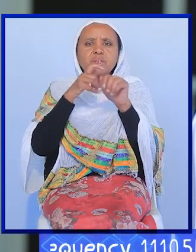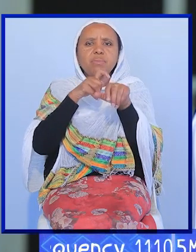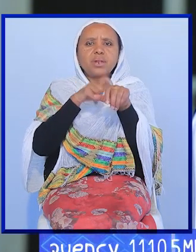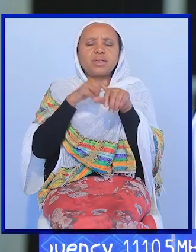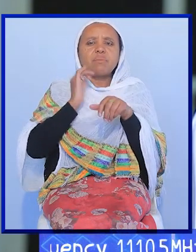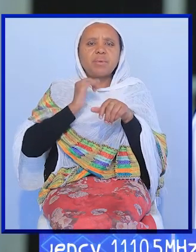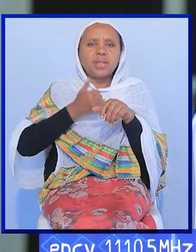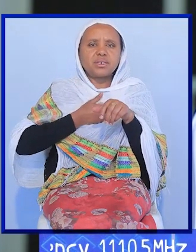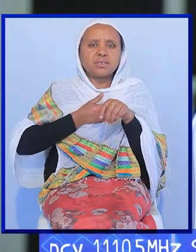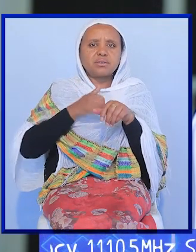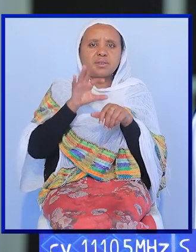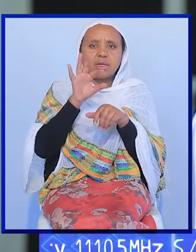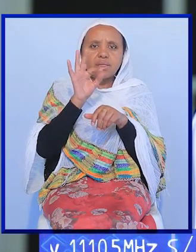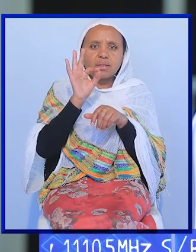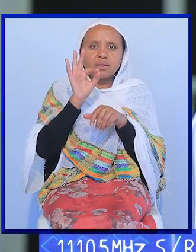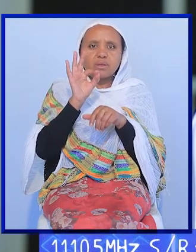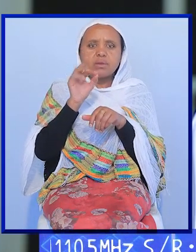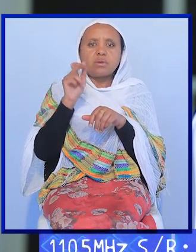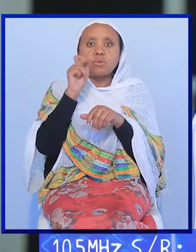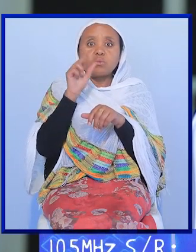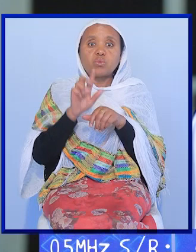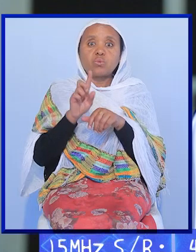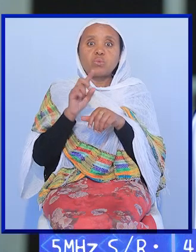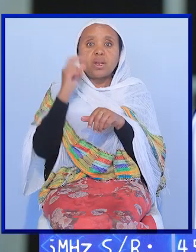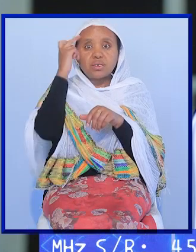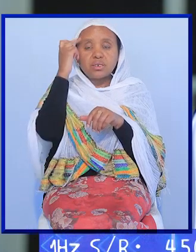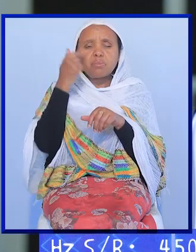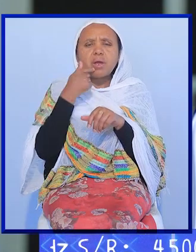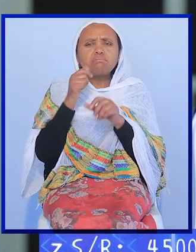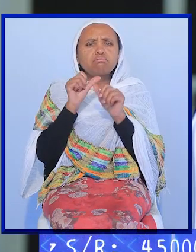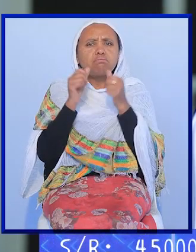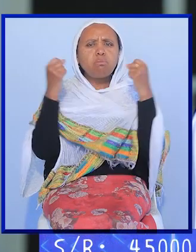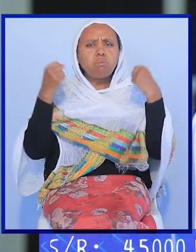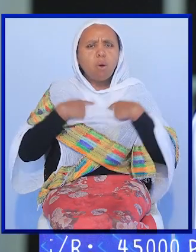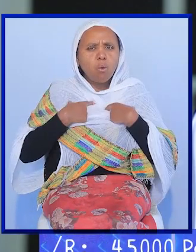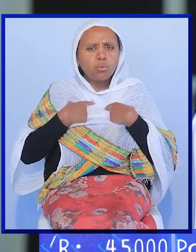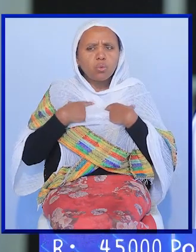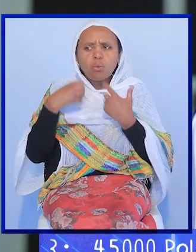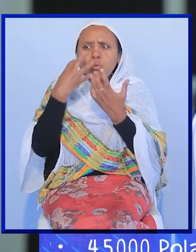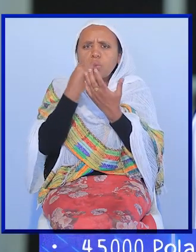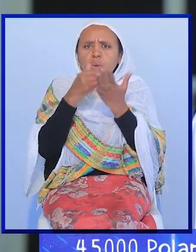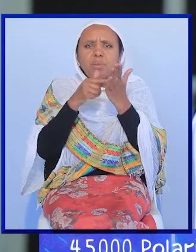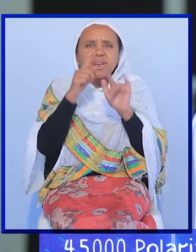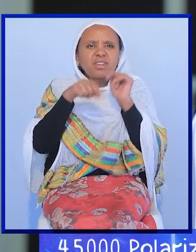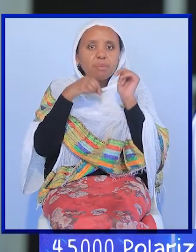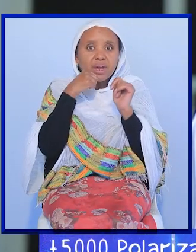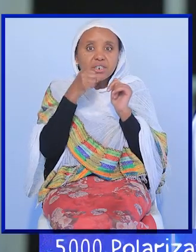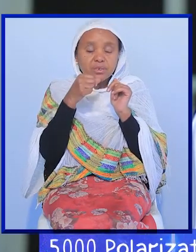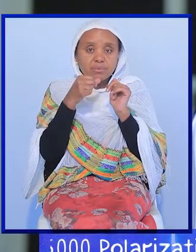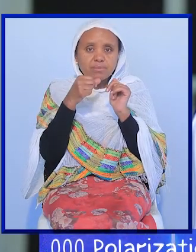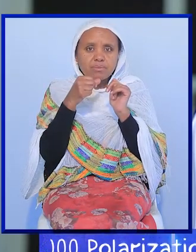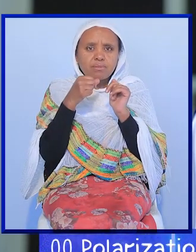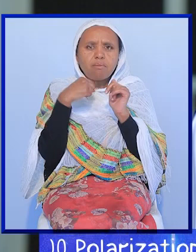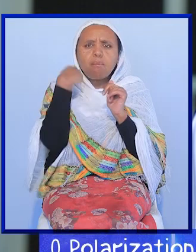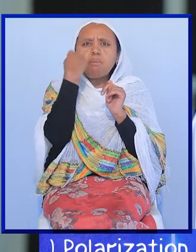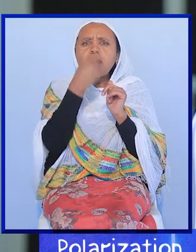ጊዜ እመቤታችንን ሲያገኛት ዲዮናሲዩስ ዛሬዎስ ፋጎስ ያለው እጅግ ደንግጦ ነበር። ውበቷን መግለጥ እንደማልችል እንደው